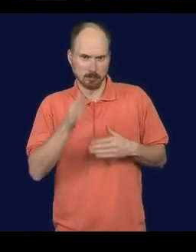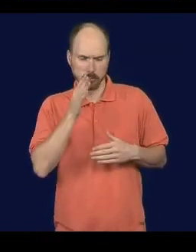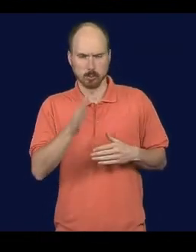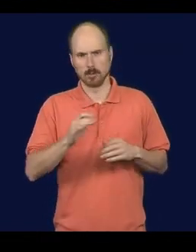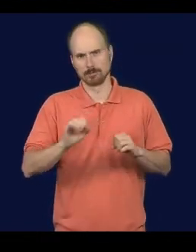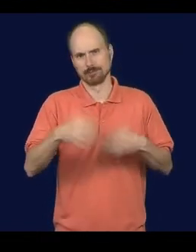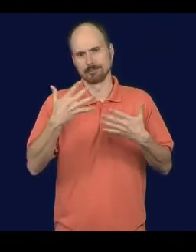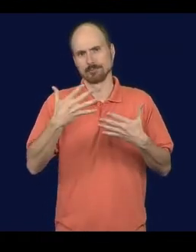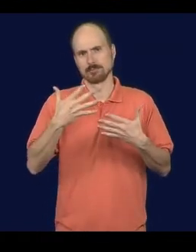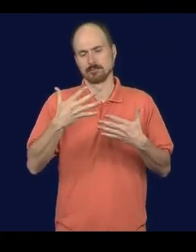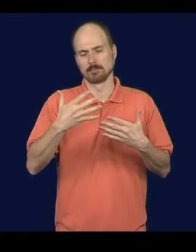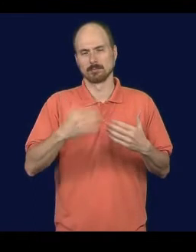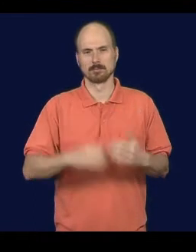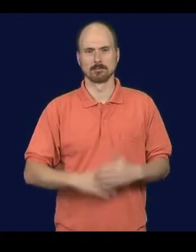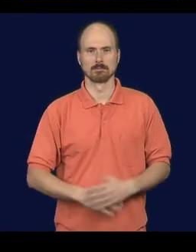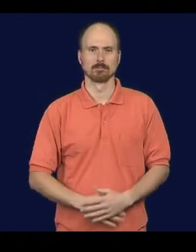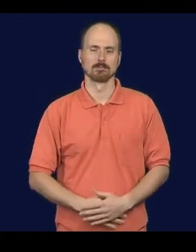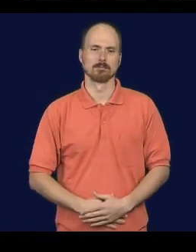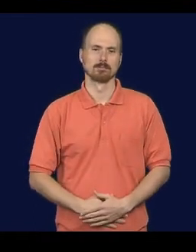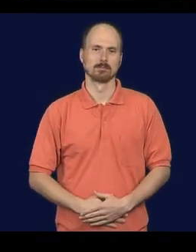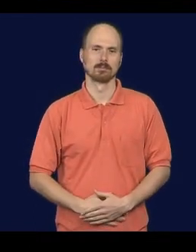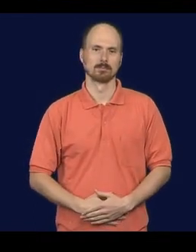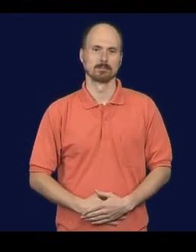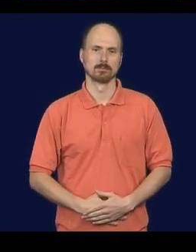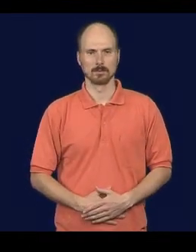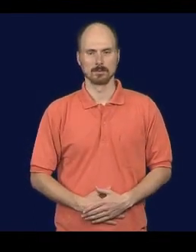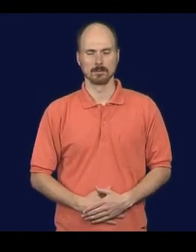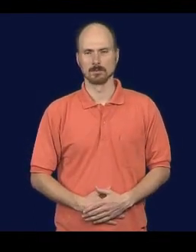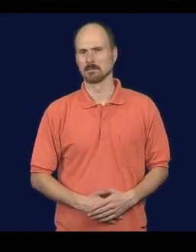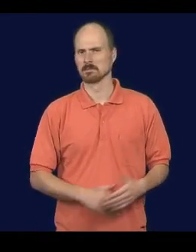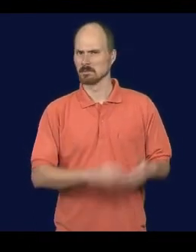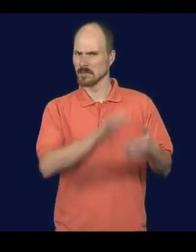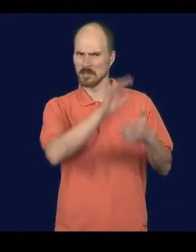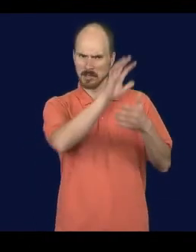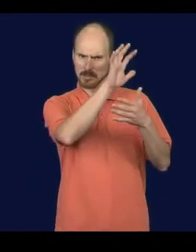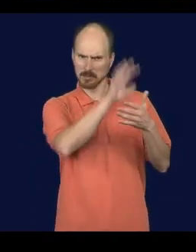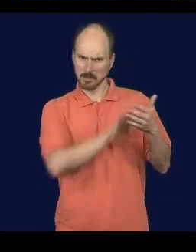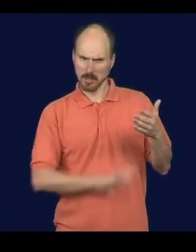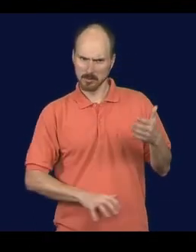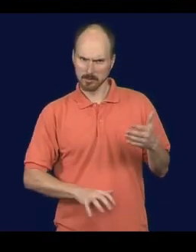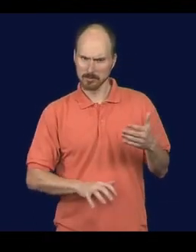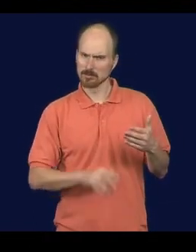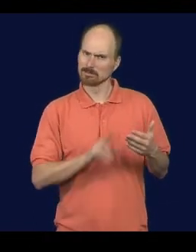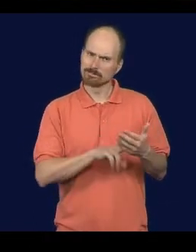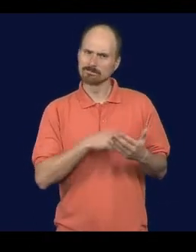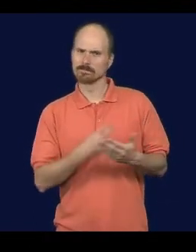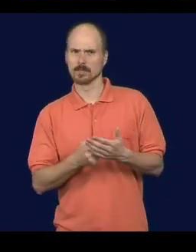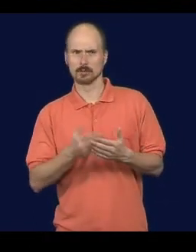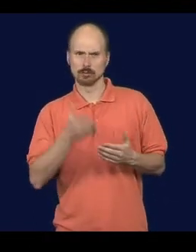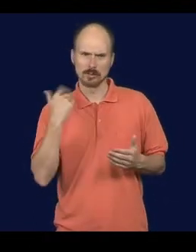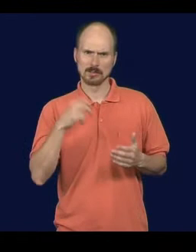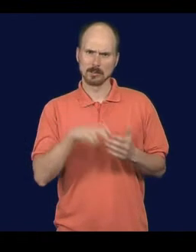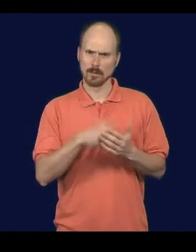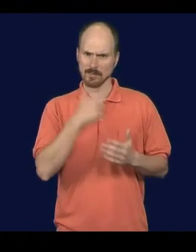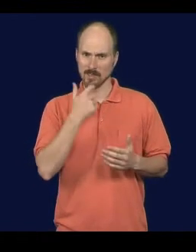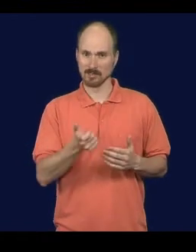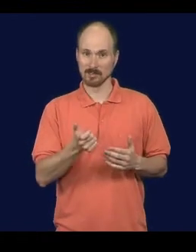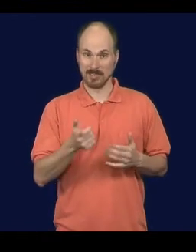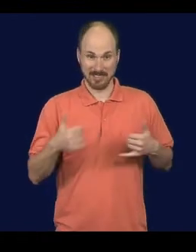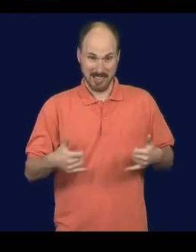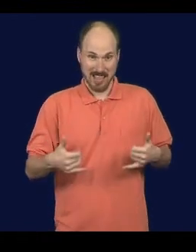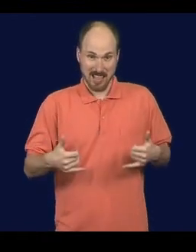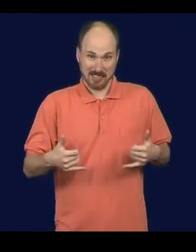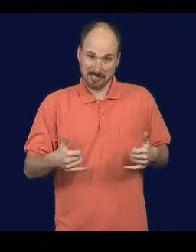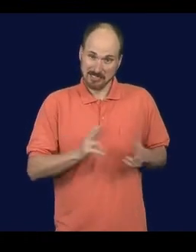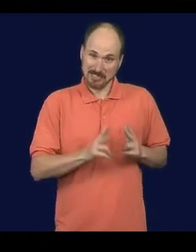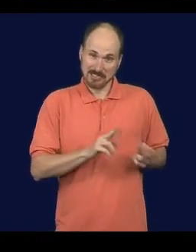stojí zhruba 50 korun, a ten druhý je Eliška od Acapelli. Ten stojí zhruba